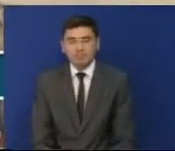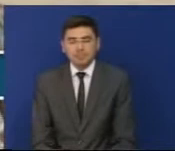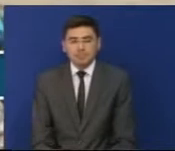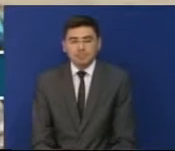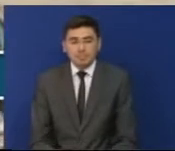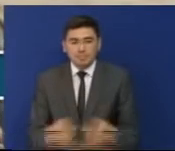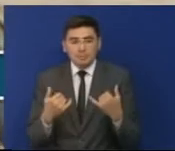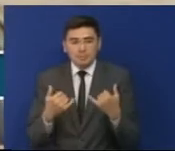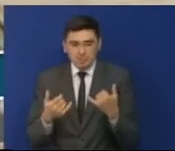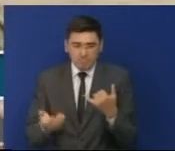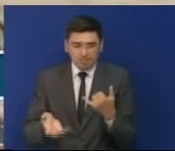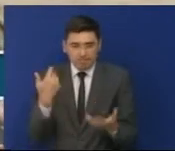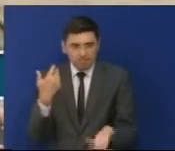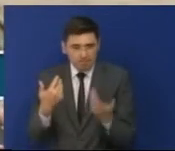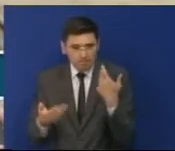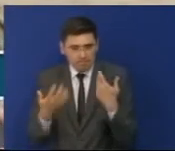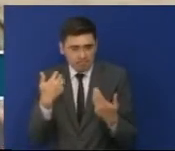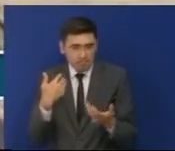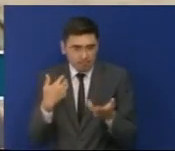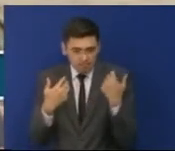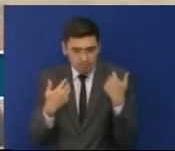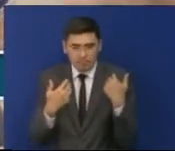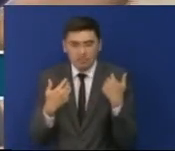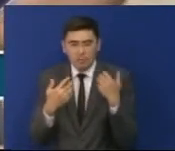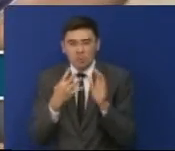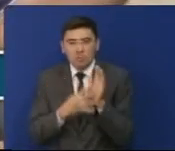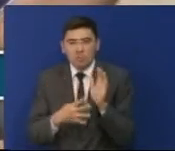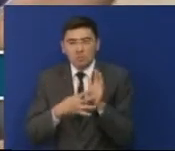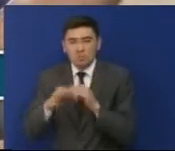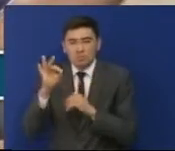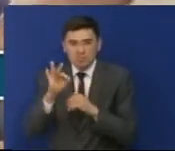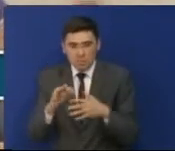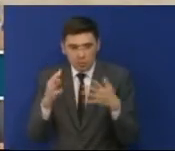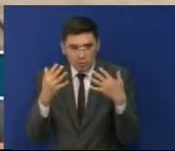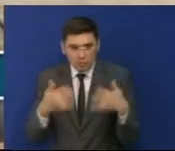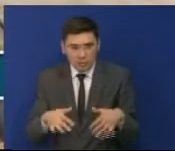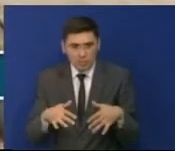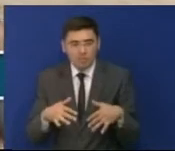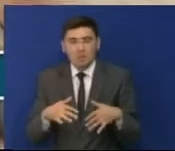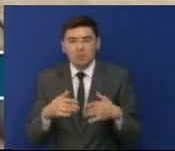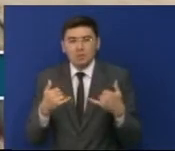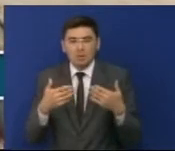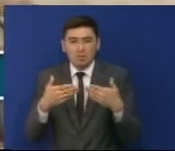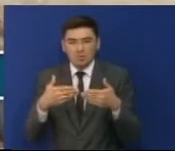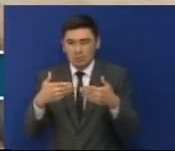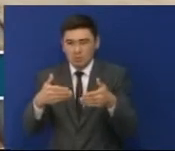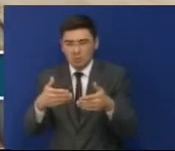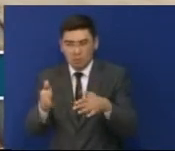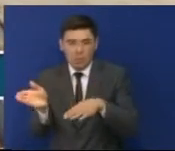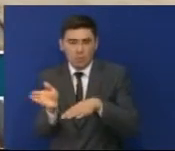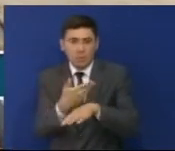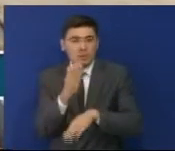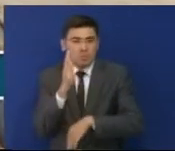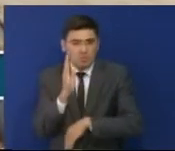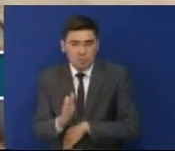демонтажные работы. Ескі дүниелерді алып тастау жұмыстарының 90% орындалды. Енді тек қақпаларды алып тастау жұмыстары ғана қалды. Осы аптада